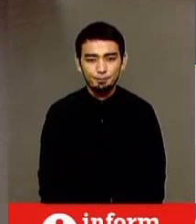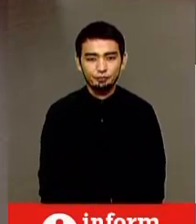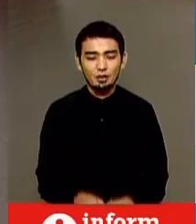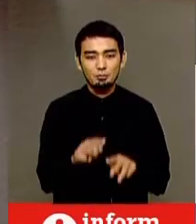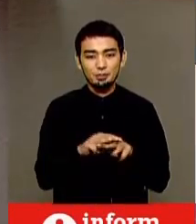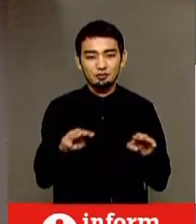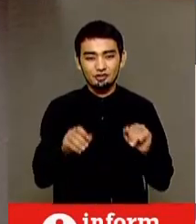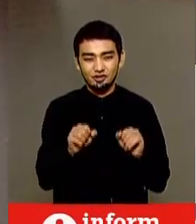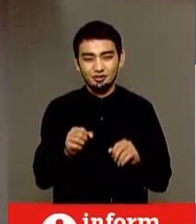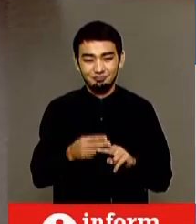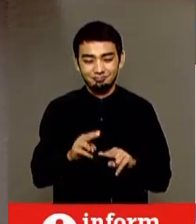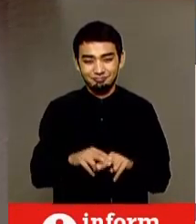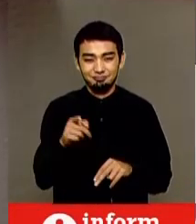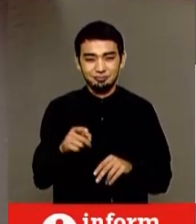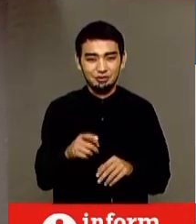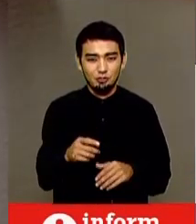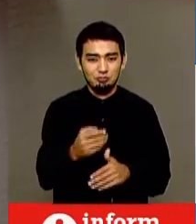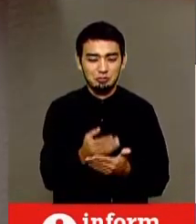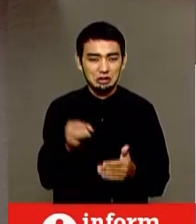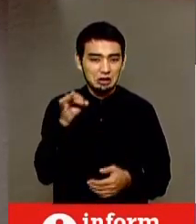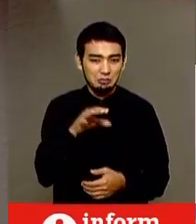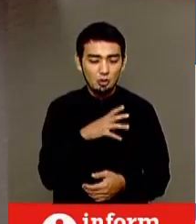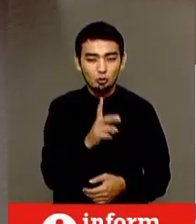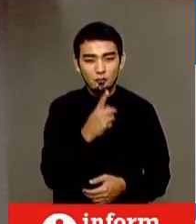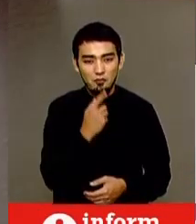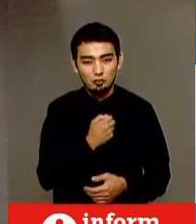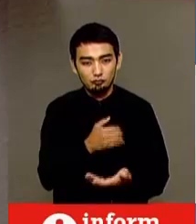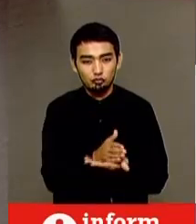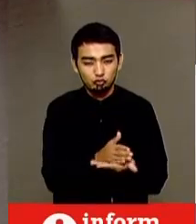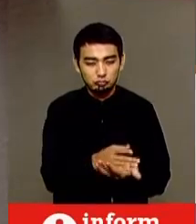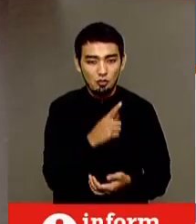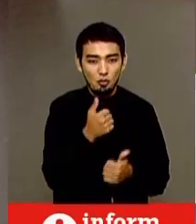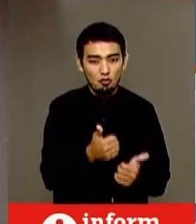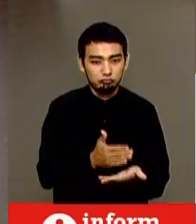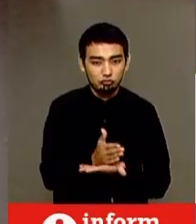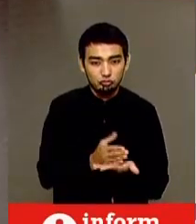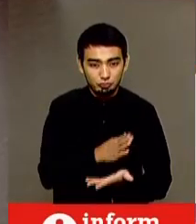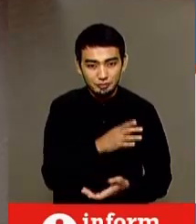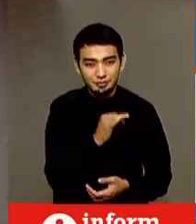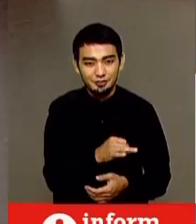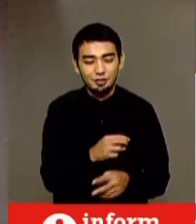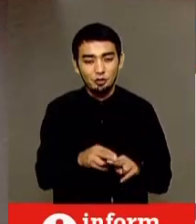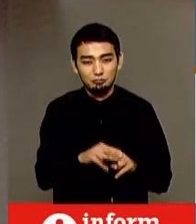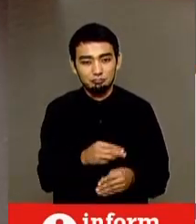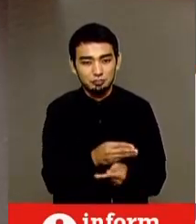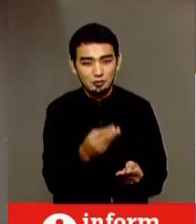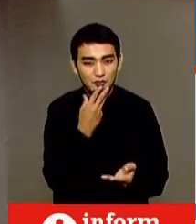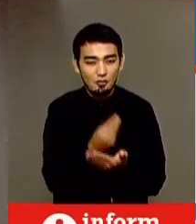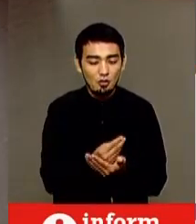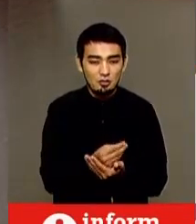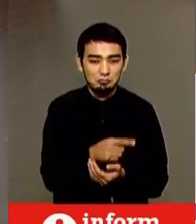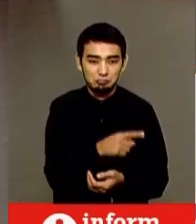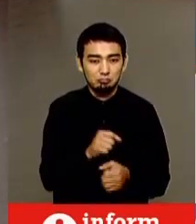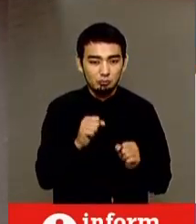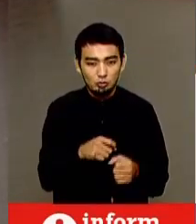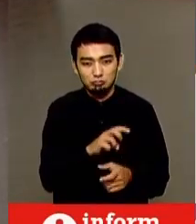интересной инициативой. Они предложили тем, кто отслужил, хорошо отслужил, и кому дают рекомендации свои командиры